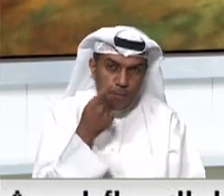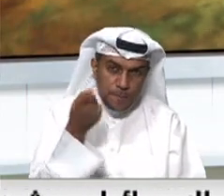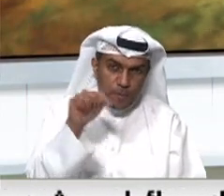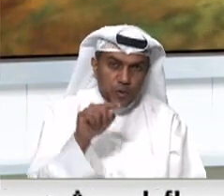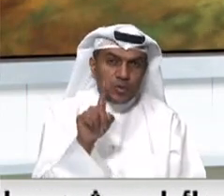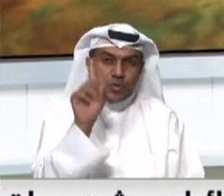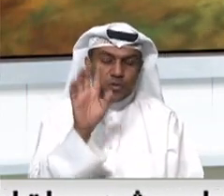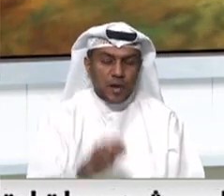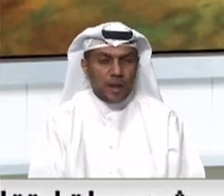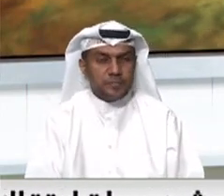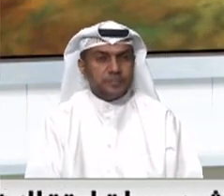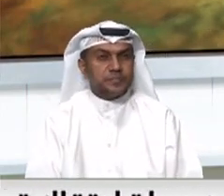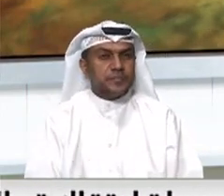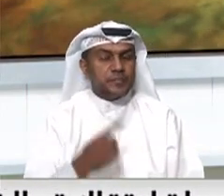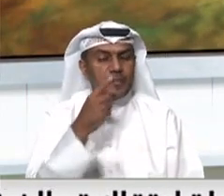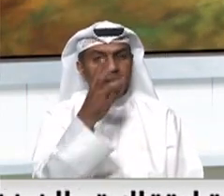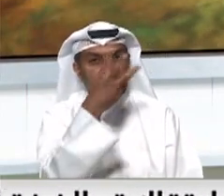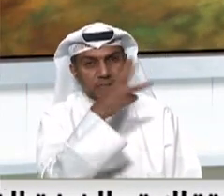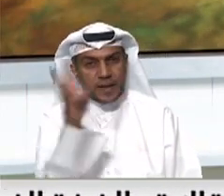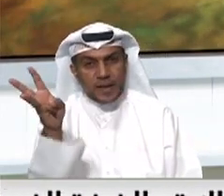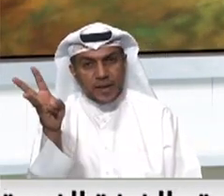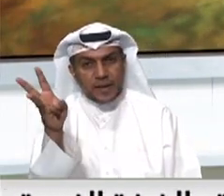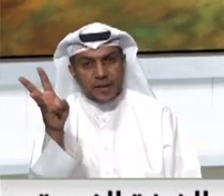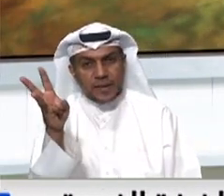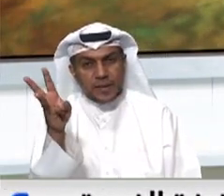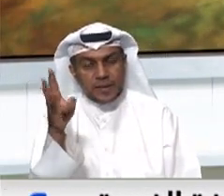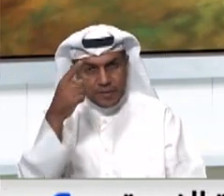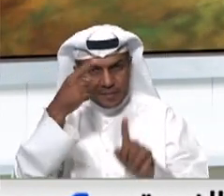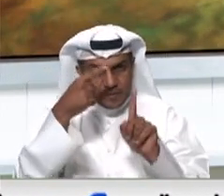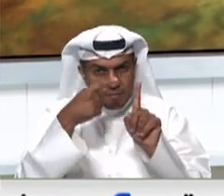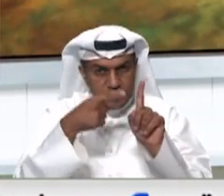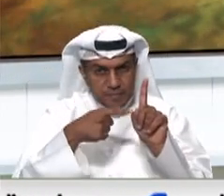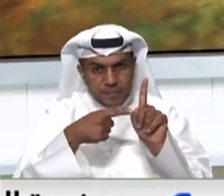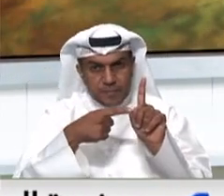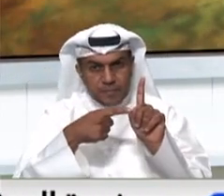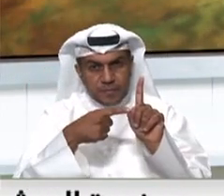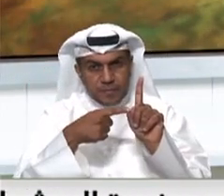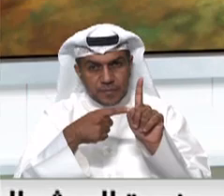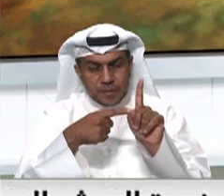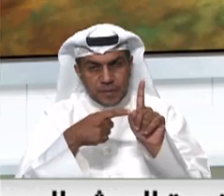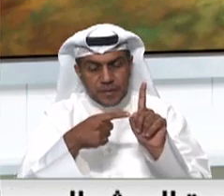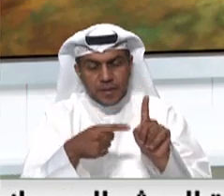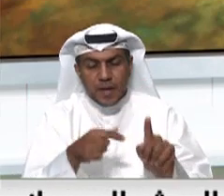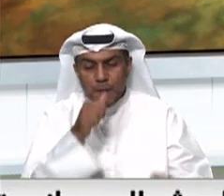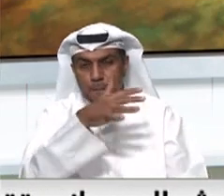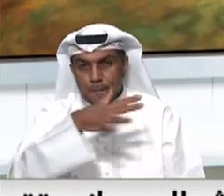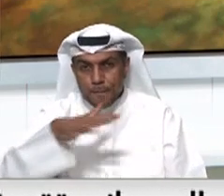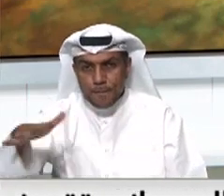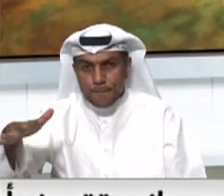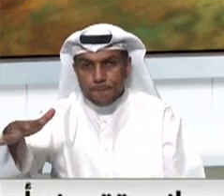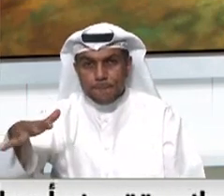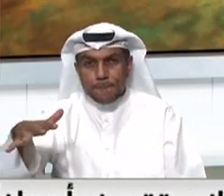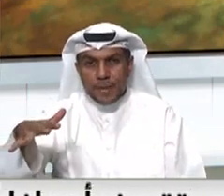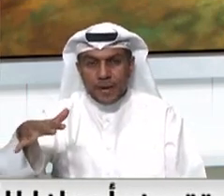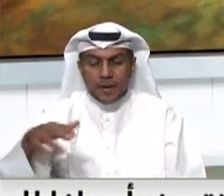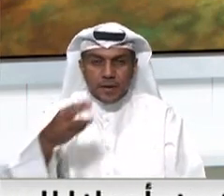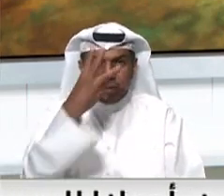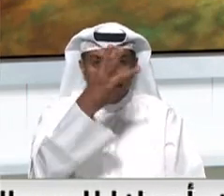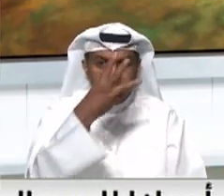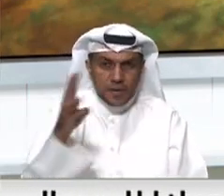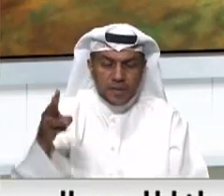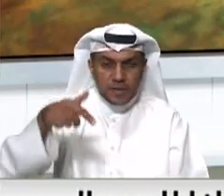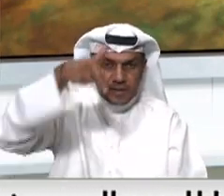غدا، متوقع أن تتفاوت ما بين 30 درجة مئوية في المناطق الغربية من البلاد. المناطق الساحلية والجزر متفاوتة ما بين 33